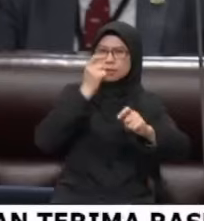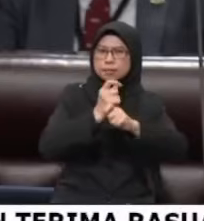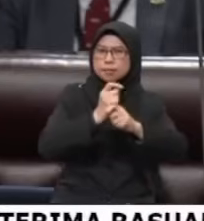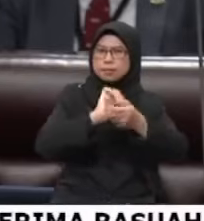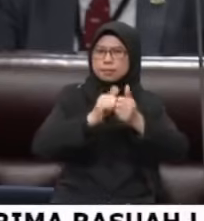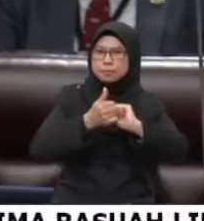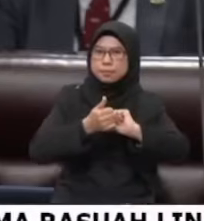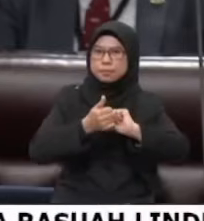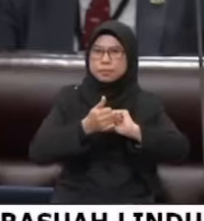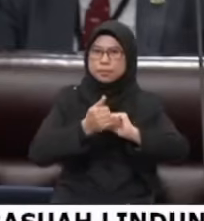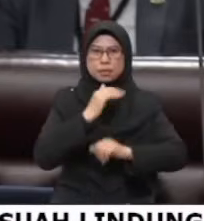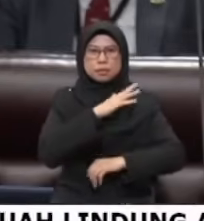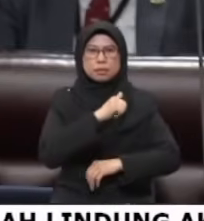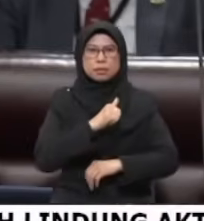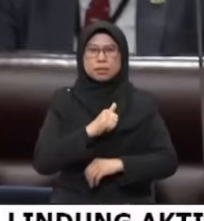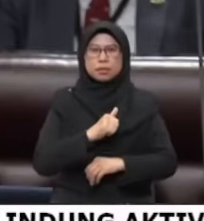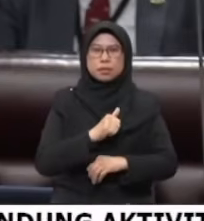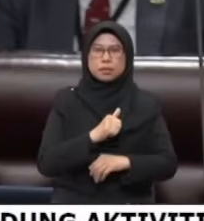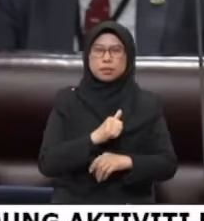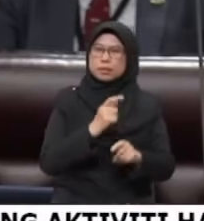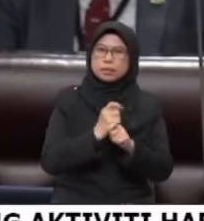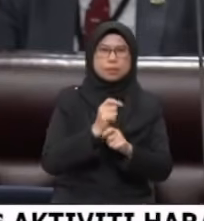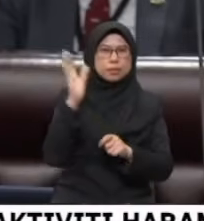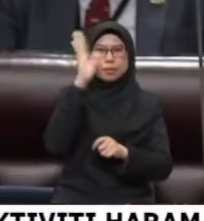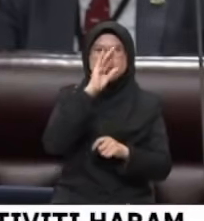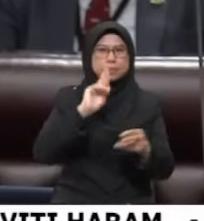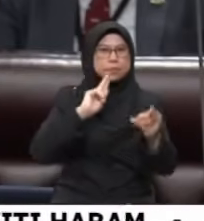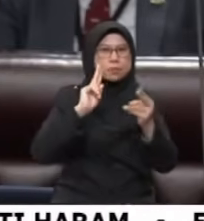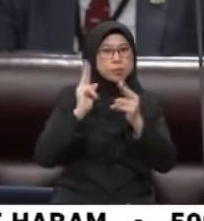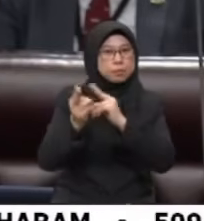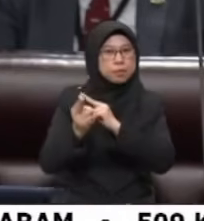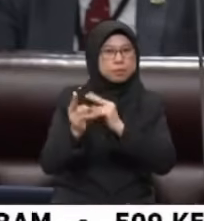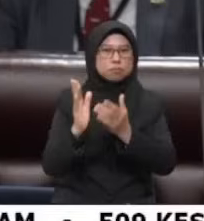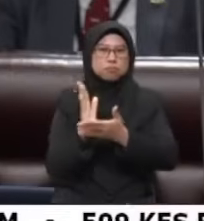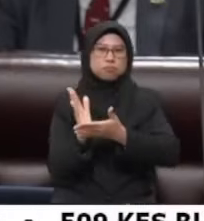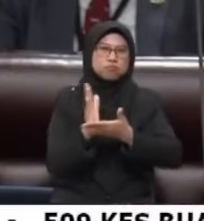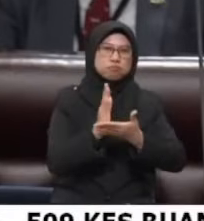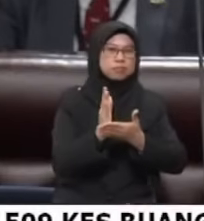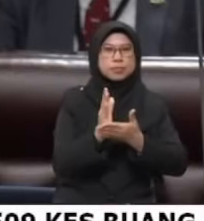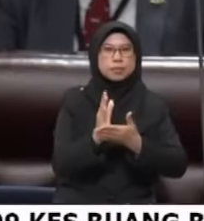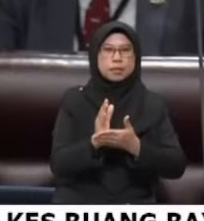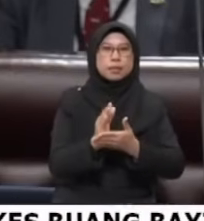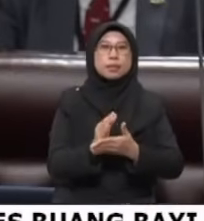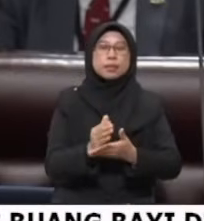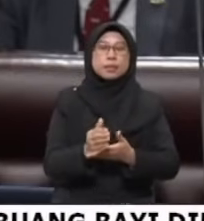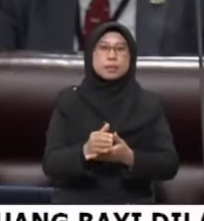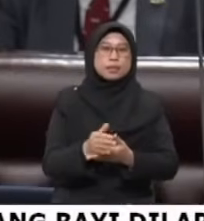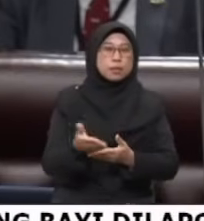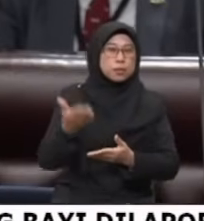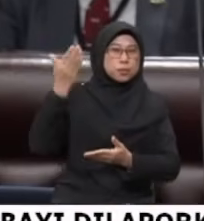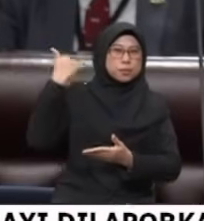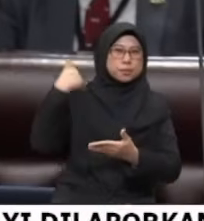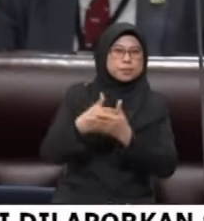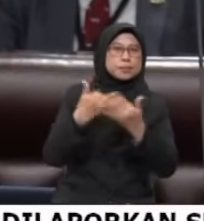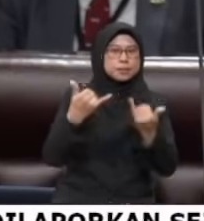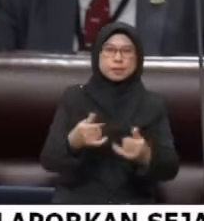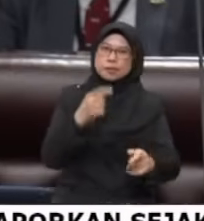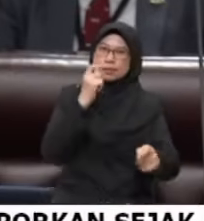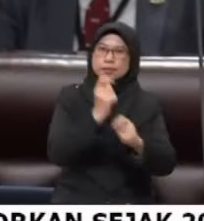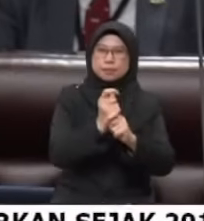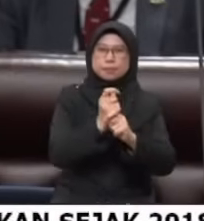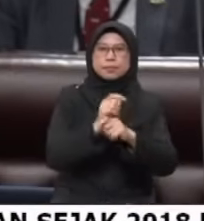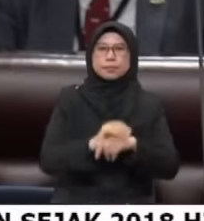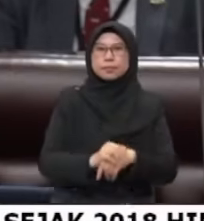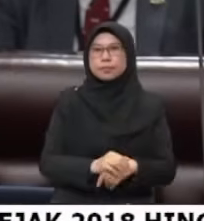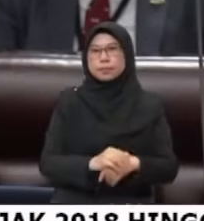Palestin tidak pernah berubah dan kekal sejak dari dahulu lagi Malaysia sememangnya kekal dengan